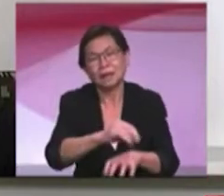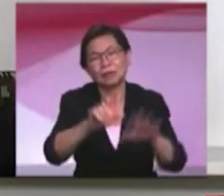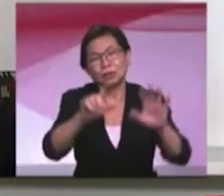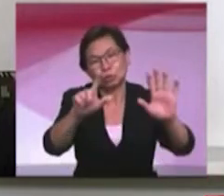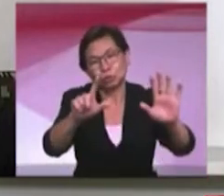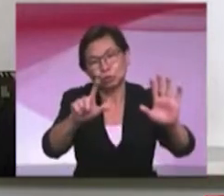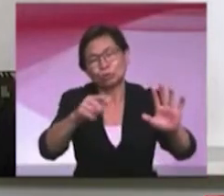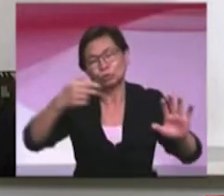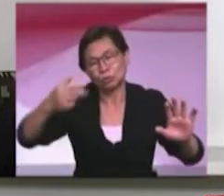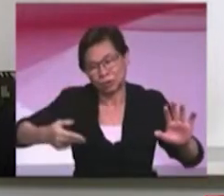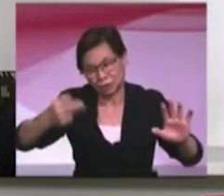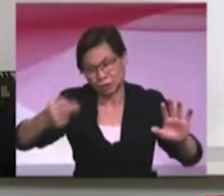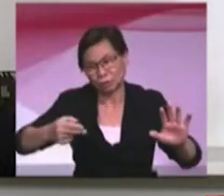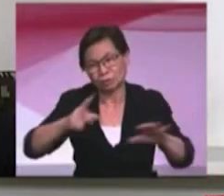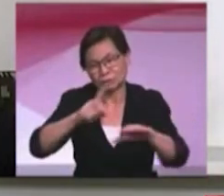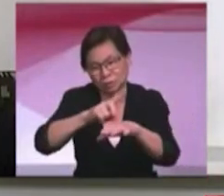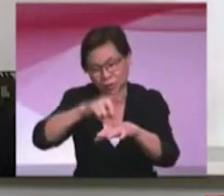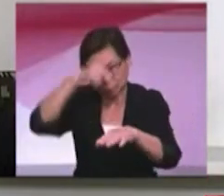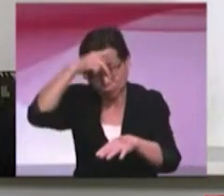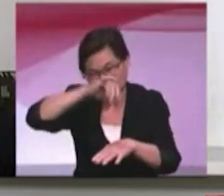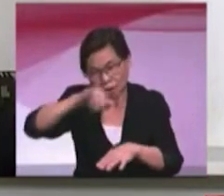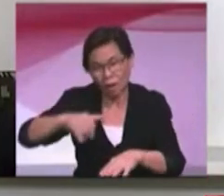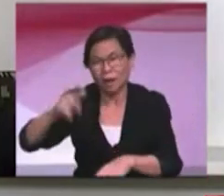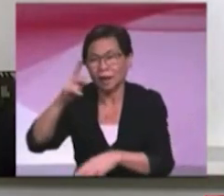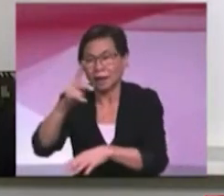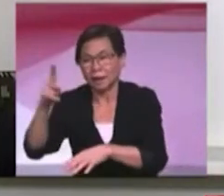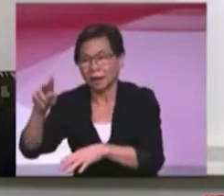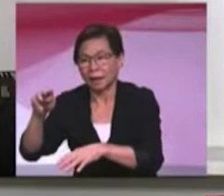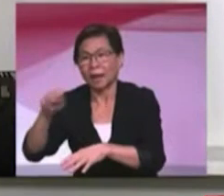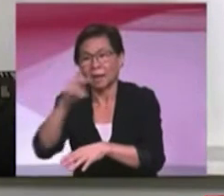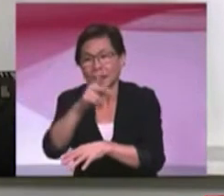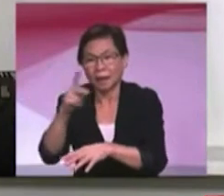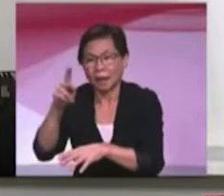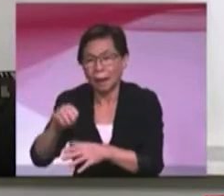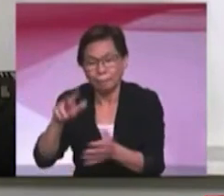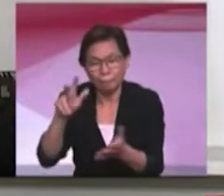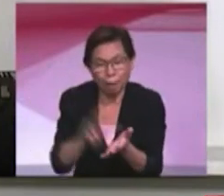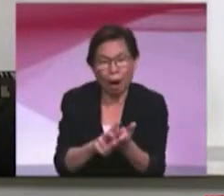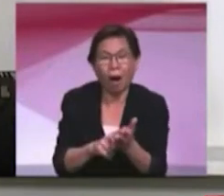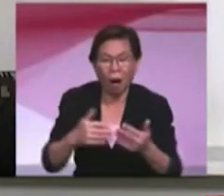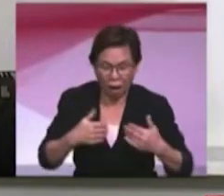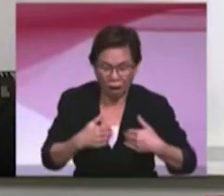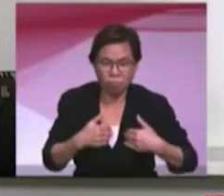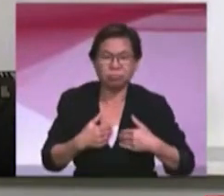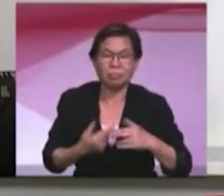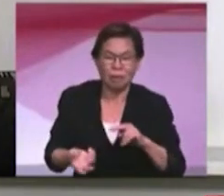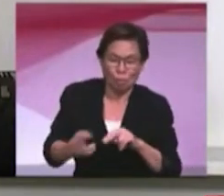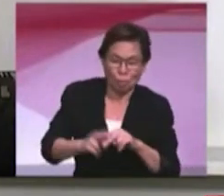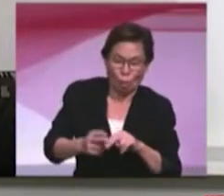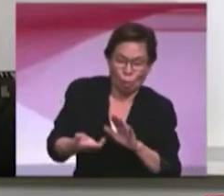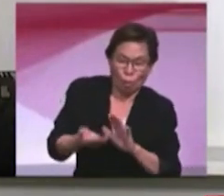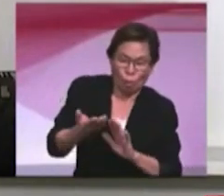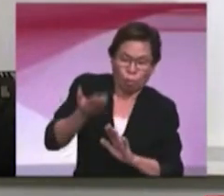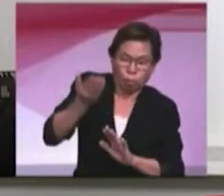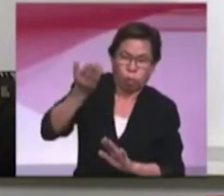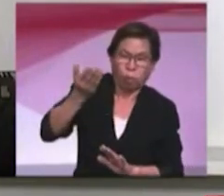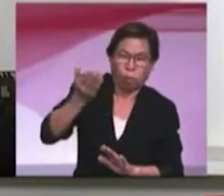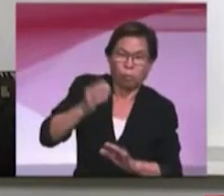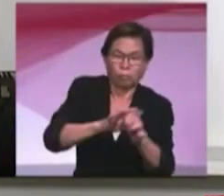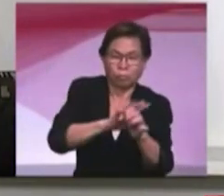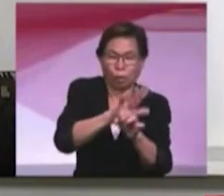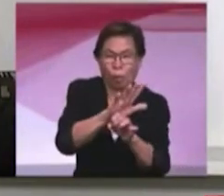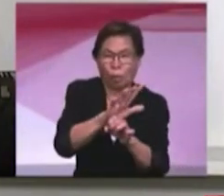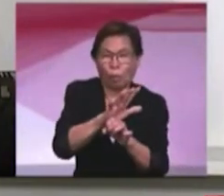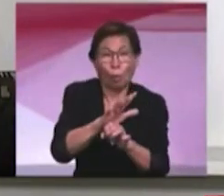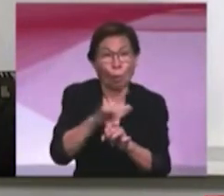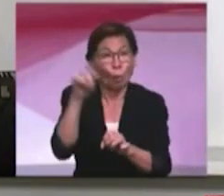7 masih zon hijau. KKM mengesahkan masih berlaku peningkatan kes COVID